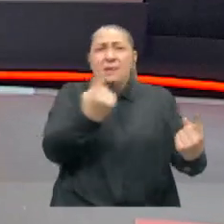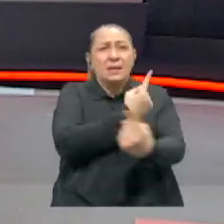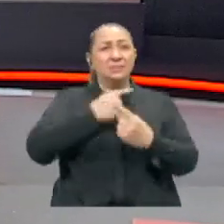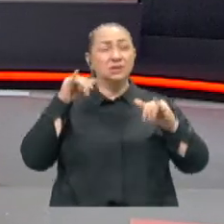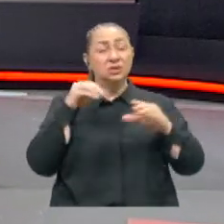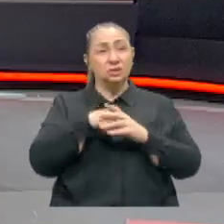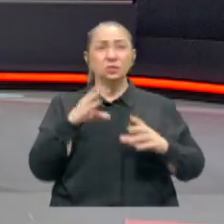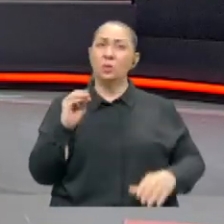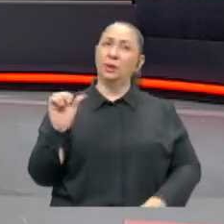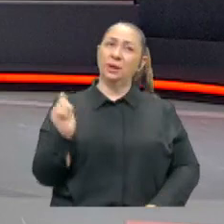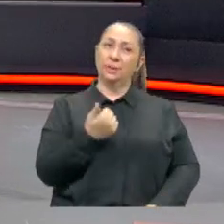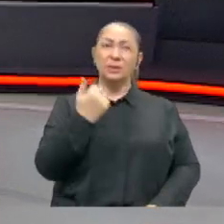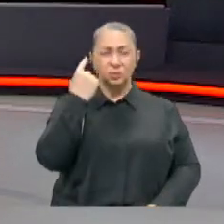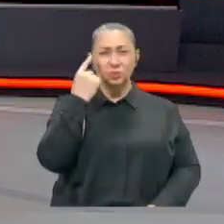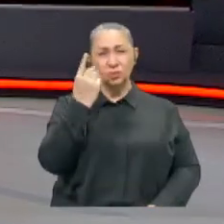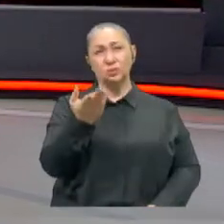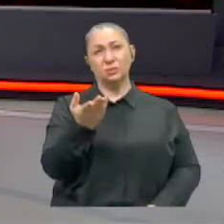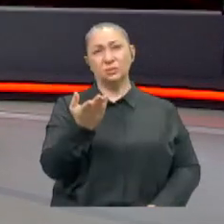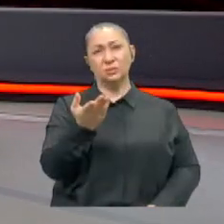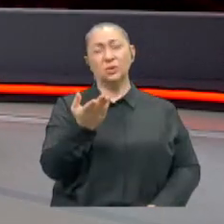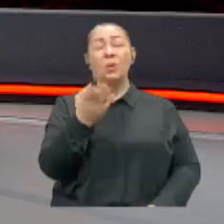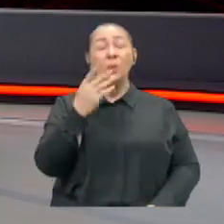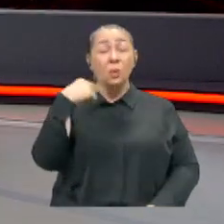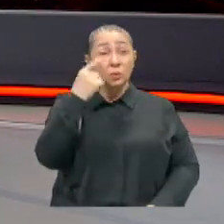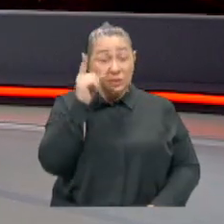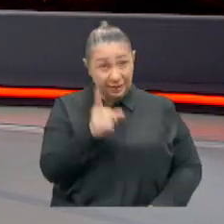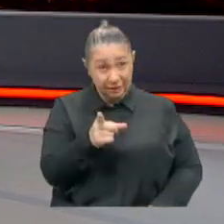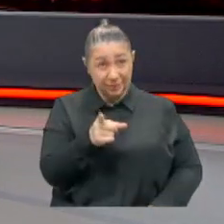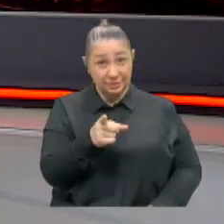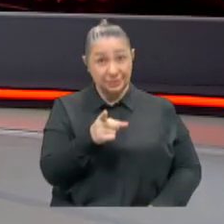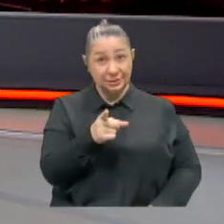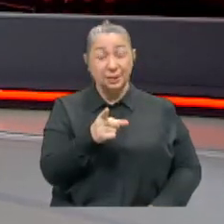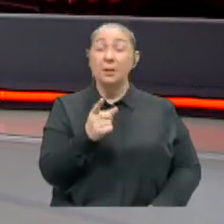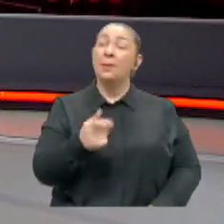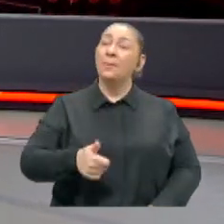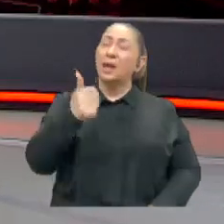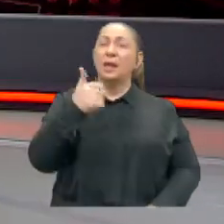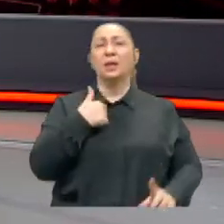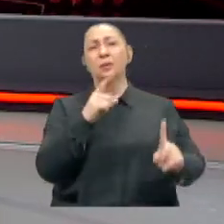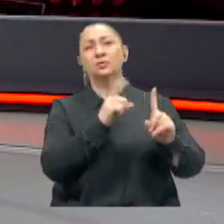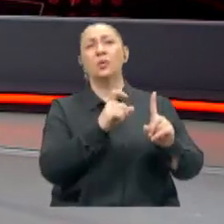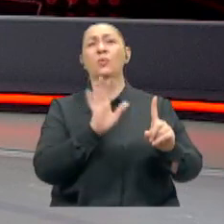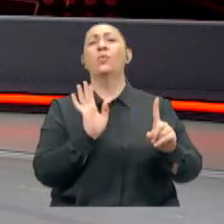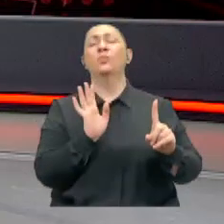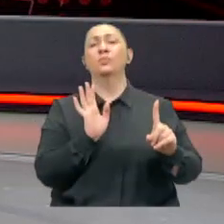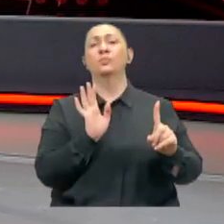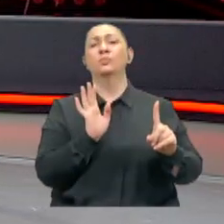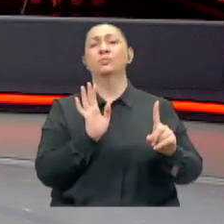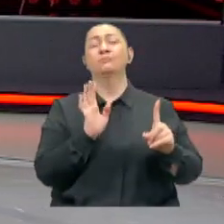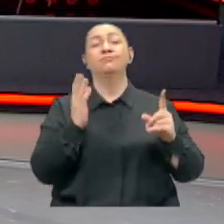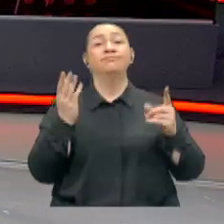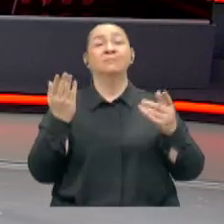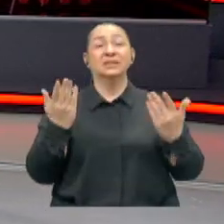ne kadar kıymetli düşünsün o yüzden de iyi bak Allah'a sormuyor o